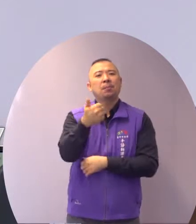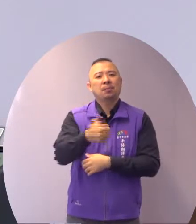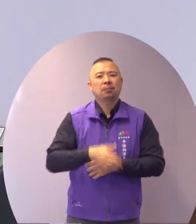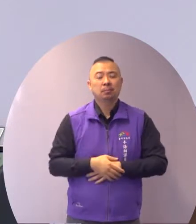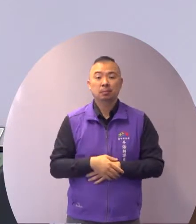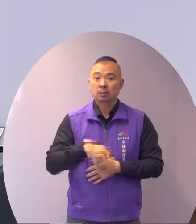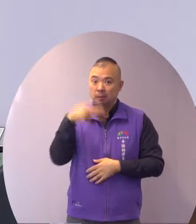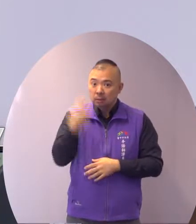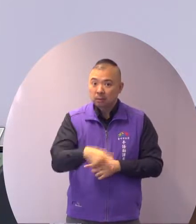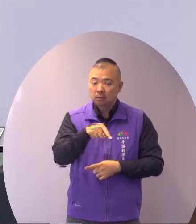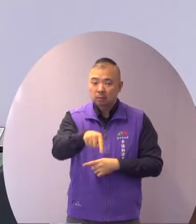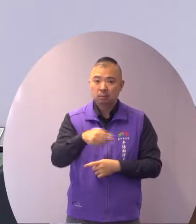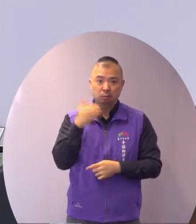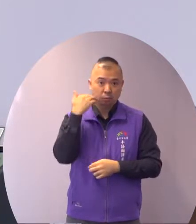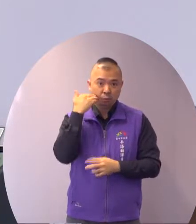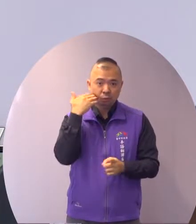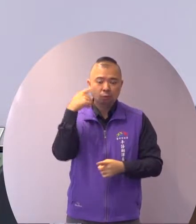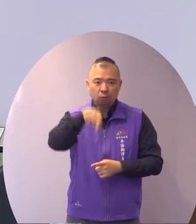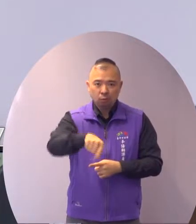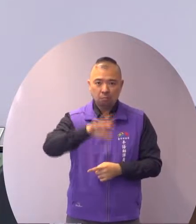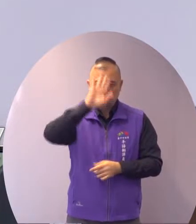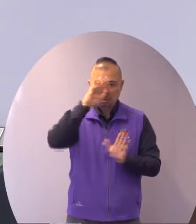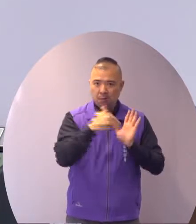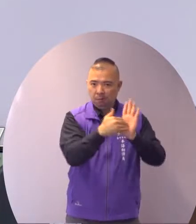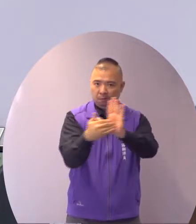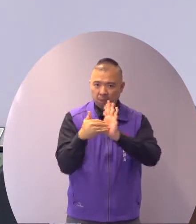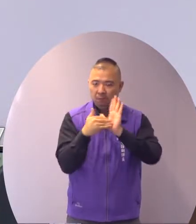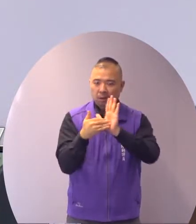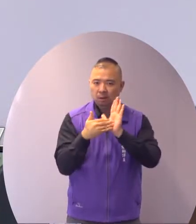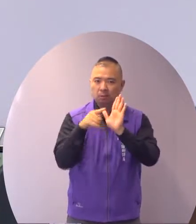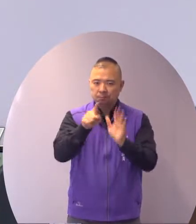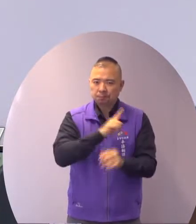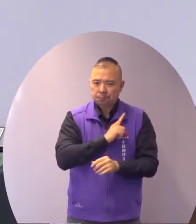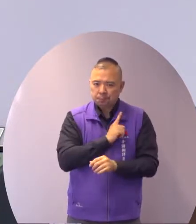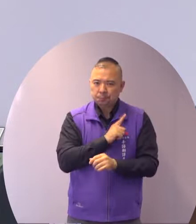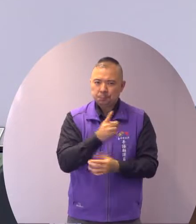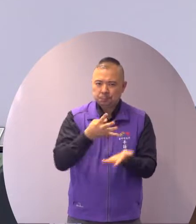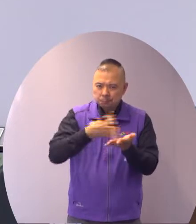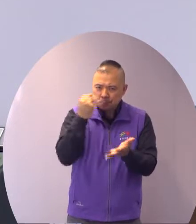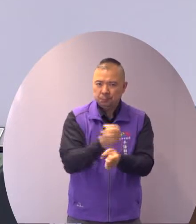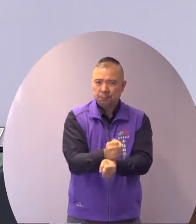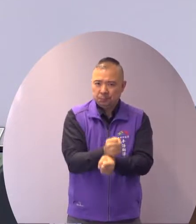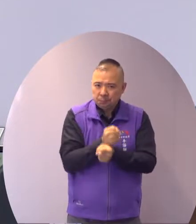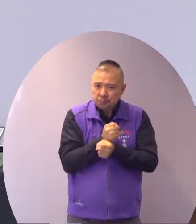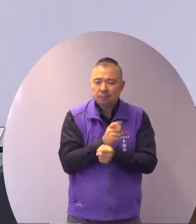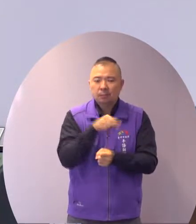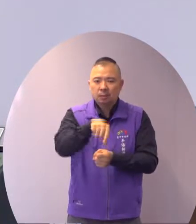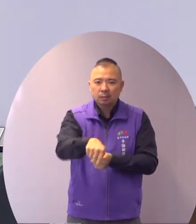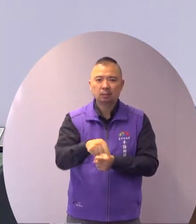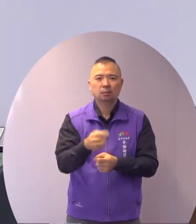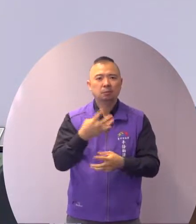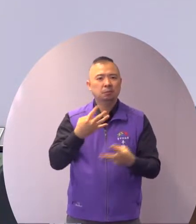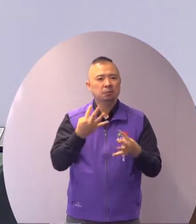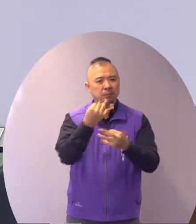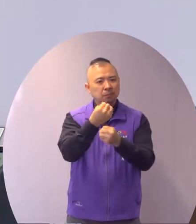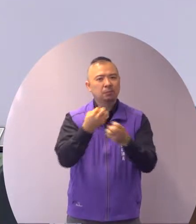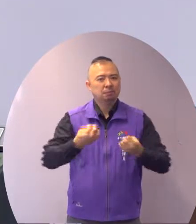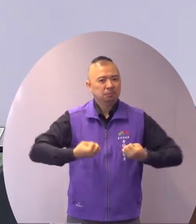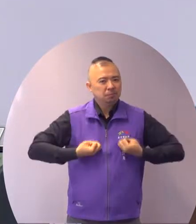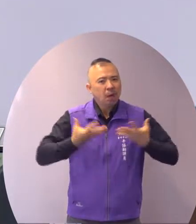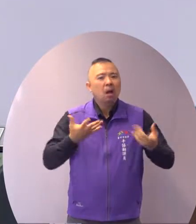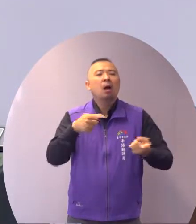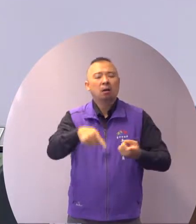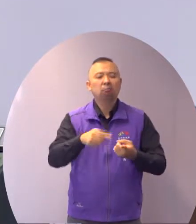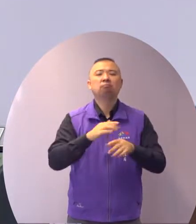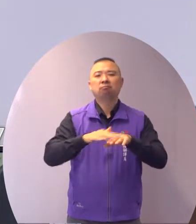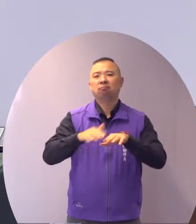加强防疫，落实防疫，才能过好年过好节。那也跟大家讲从这个数